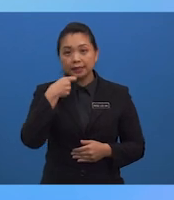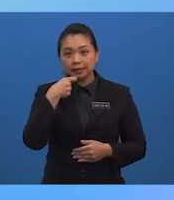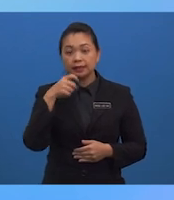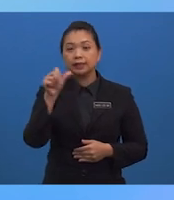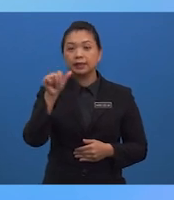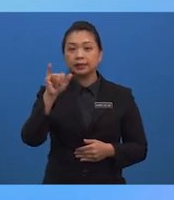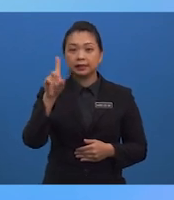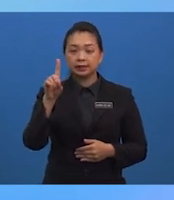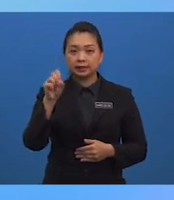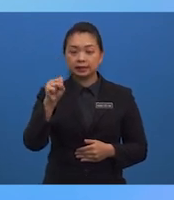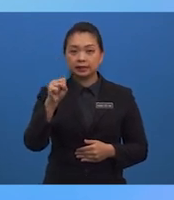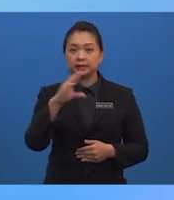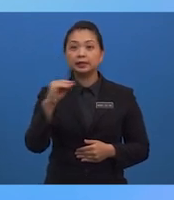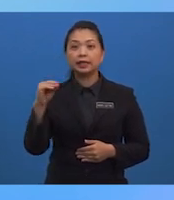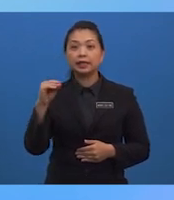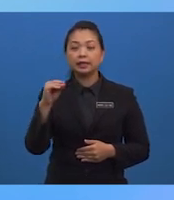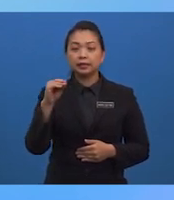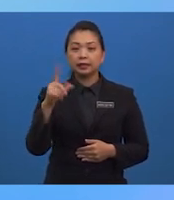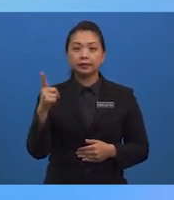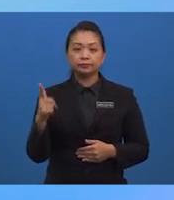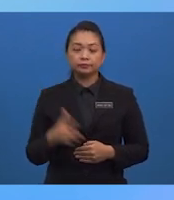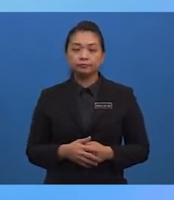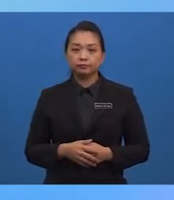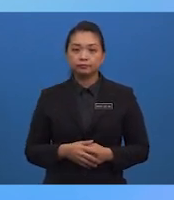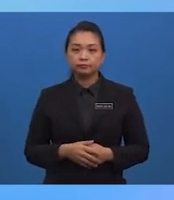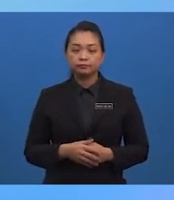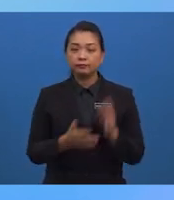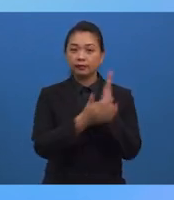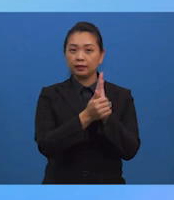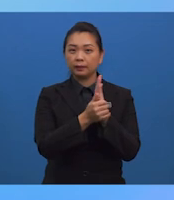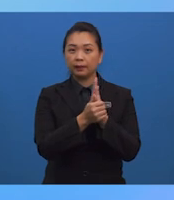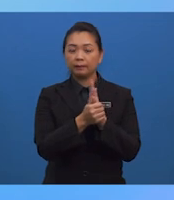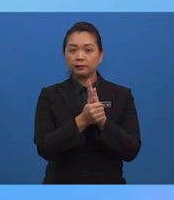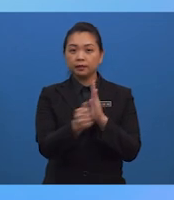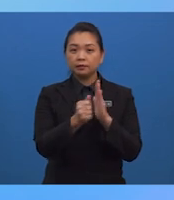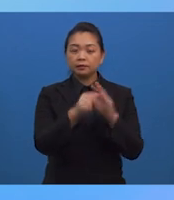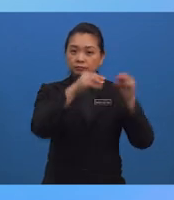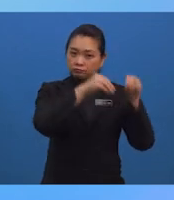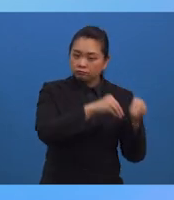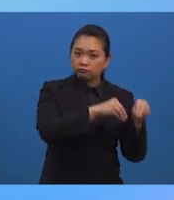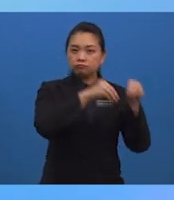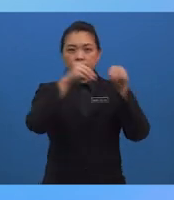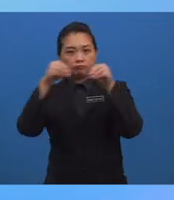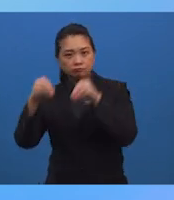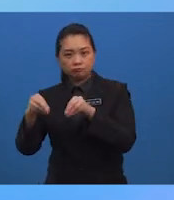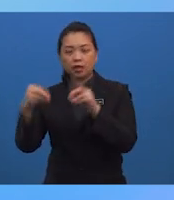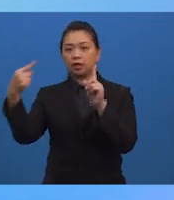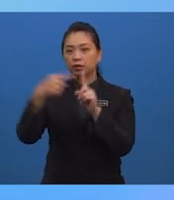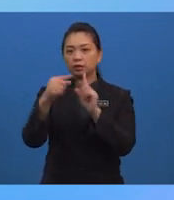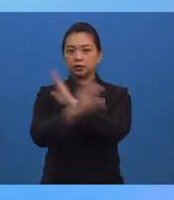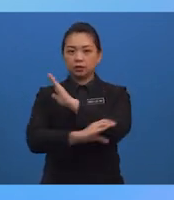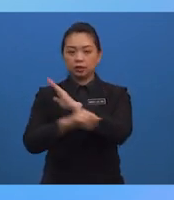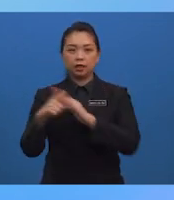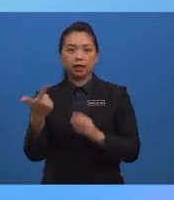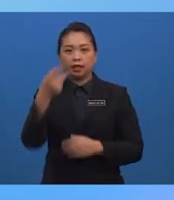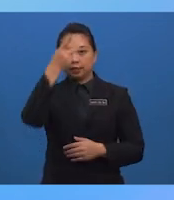dan kusta. Tenaga mahir atau pakar dalam negara pula berhijrah ke negara lain kerana